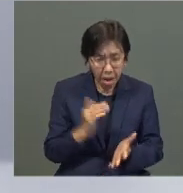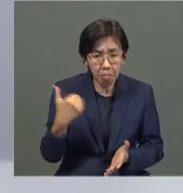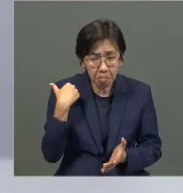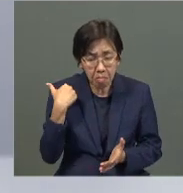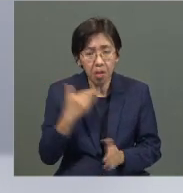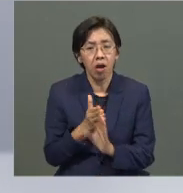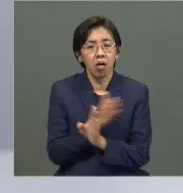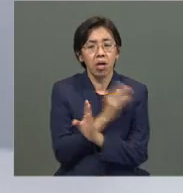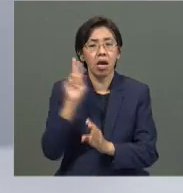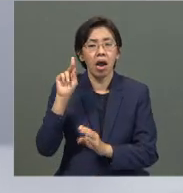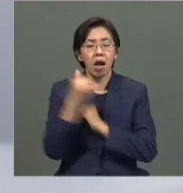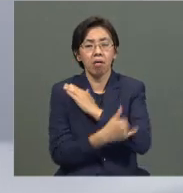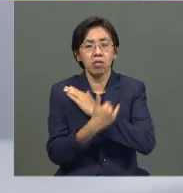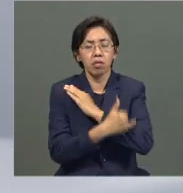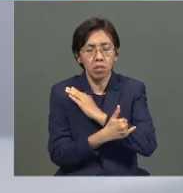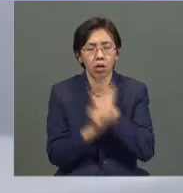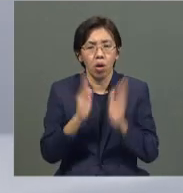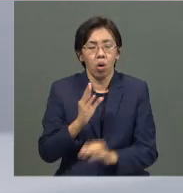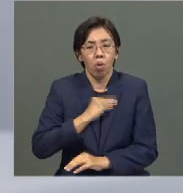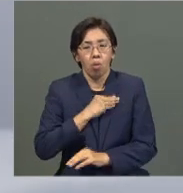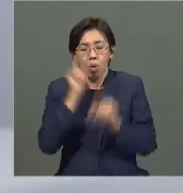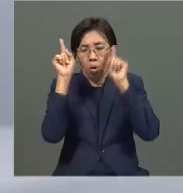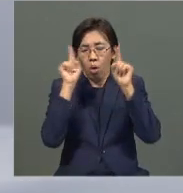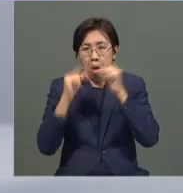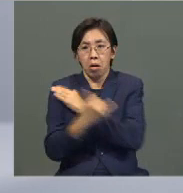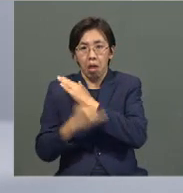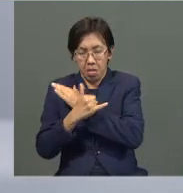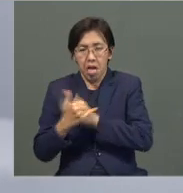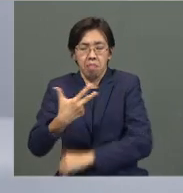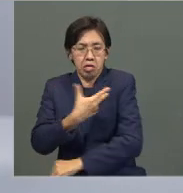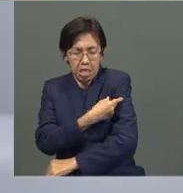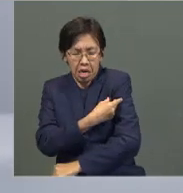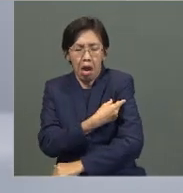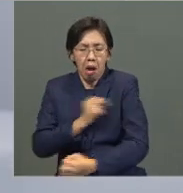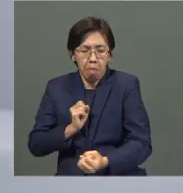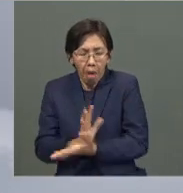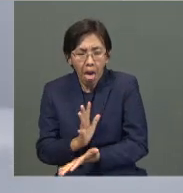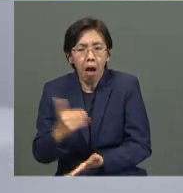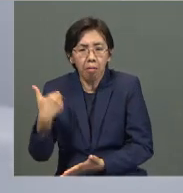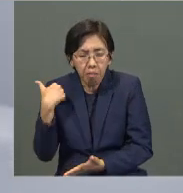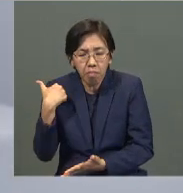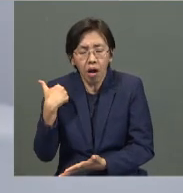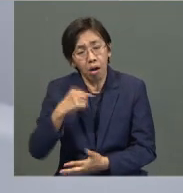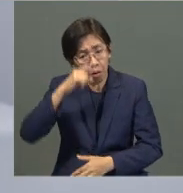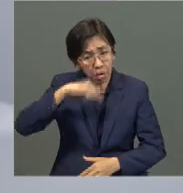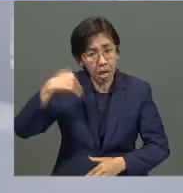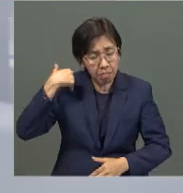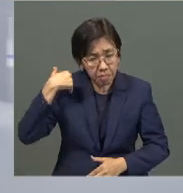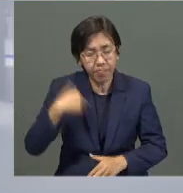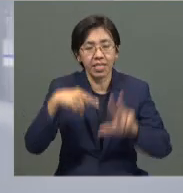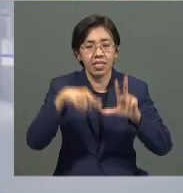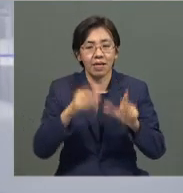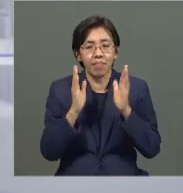นหน้านี้ที่ต่างประเทศเนี่ยมันอาจจะทำให้หลายคนหวั่นใจนะครับต้องรอดูว่าเป็นอย่างไรบ้าง วันนี้มีคำยืนยันออกมานะคะว่าในกว่า 3,000 คน